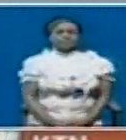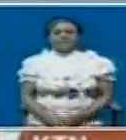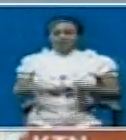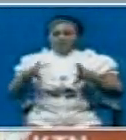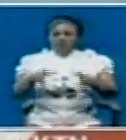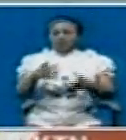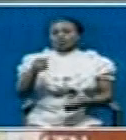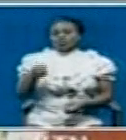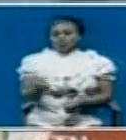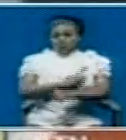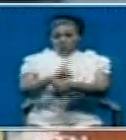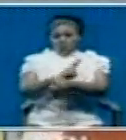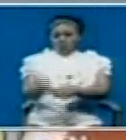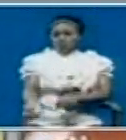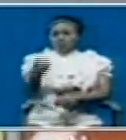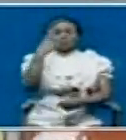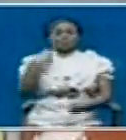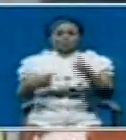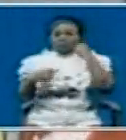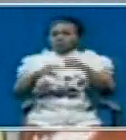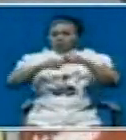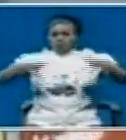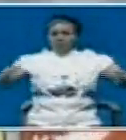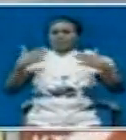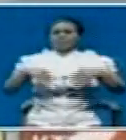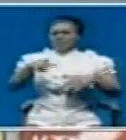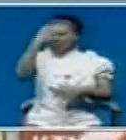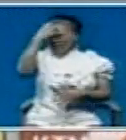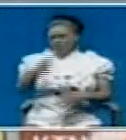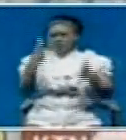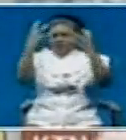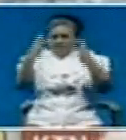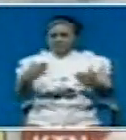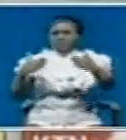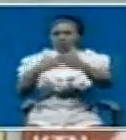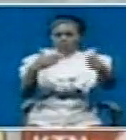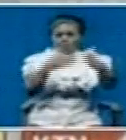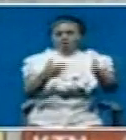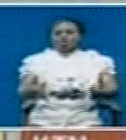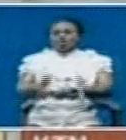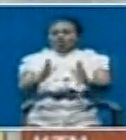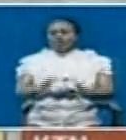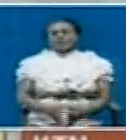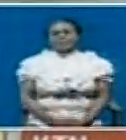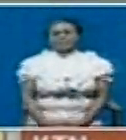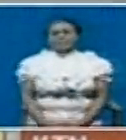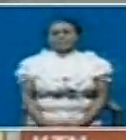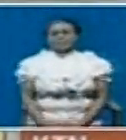walilazimika kutumia vitoa machozi kuwatawanya wananchi waliojawa na ghadhabu baada ya kufunga barabara ya Namanga kuelekea Nairobi.